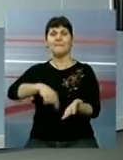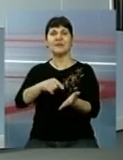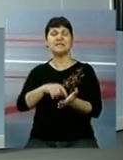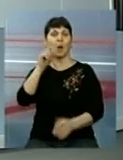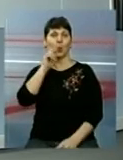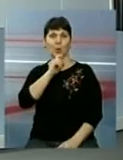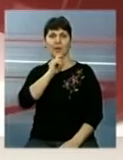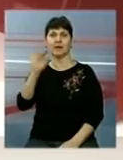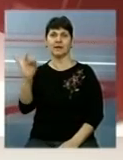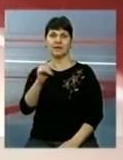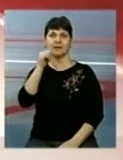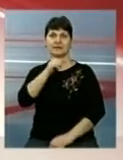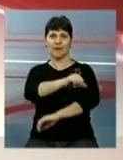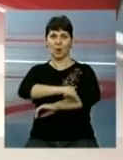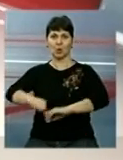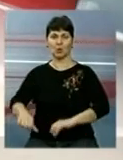і за кордоном.